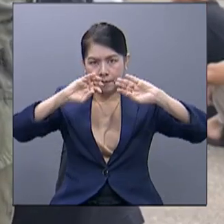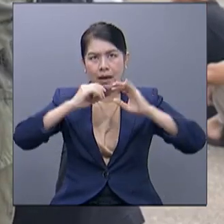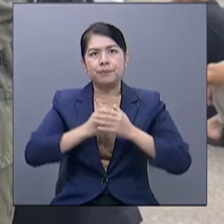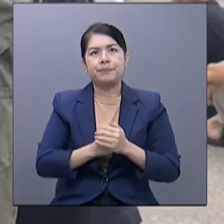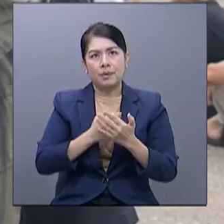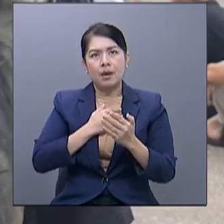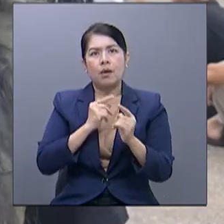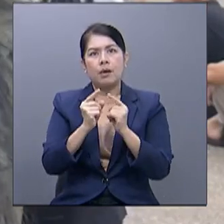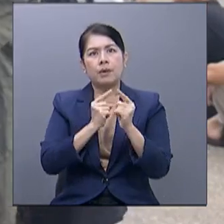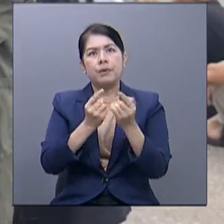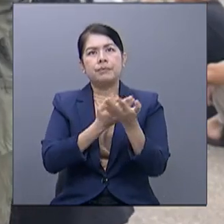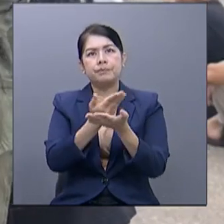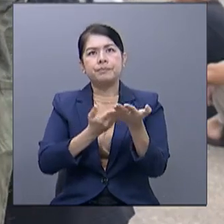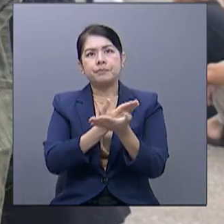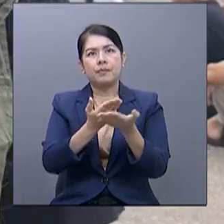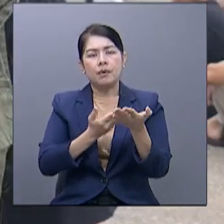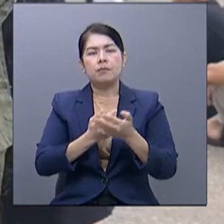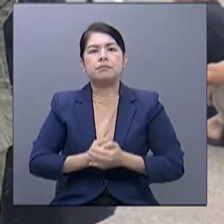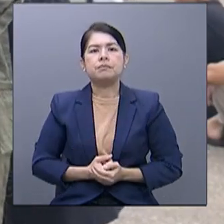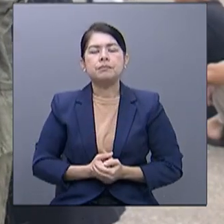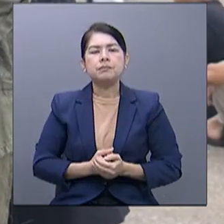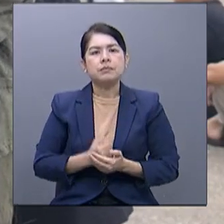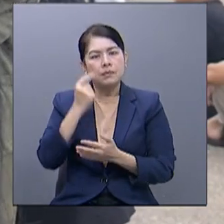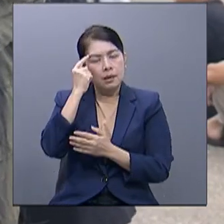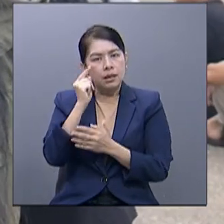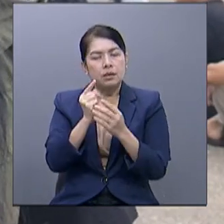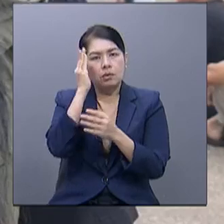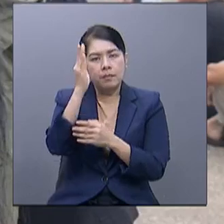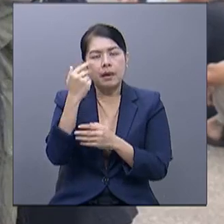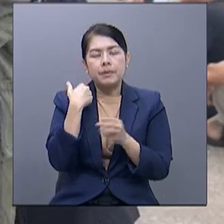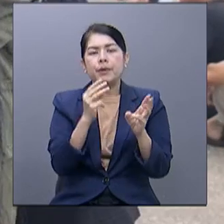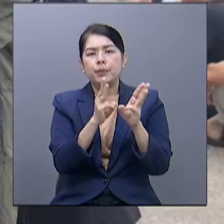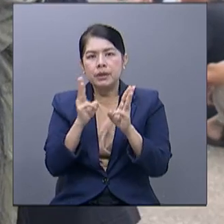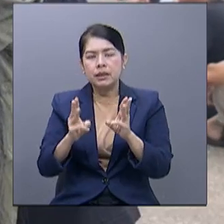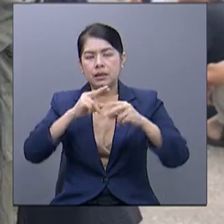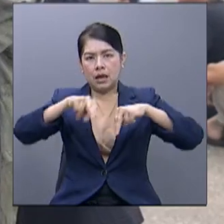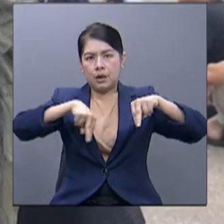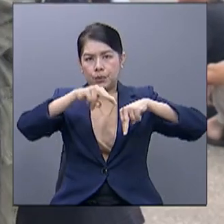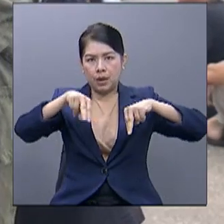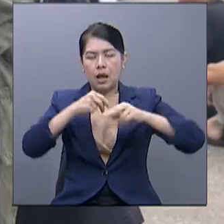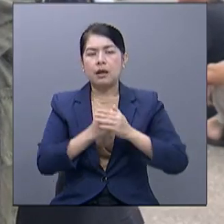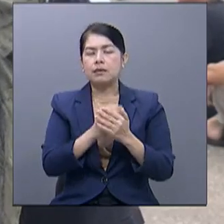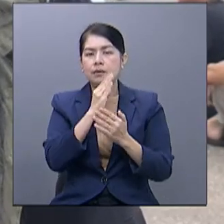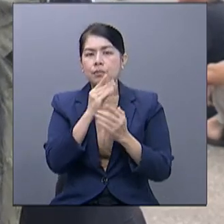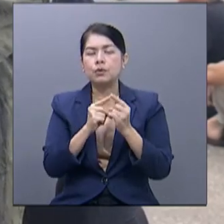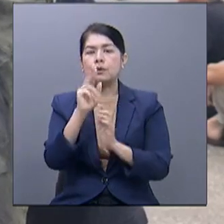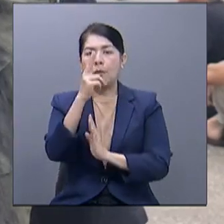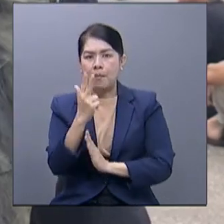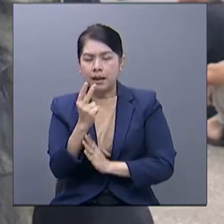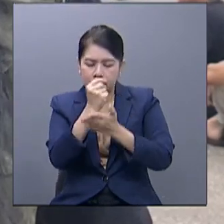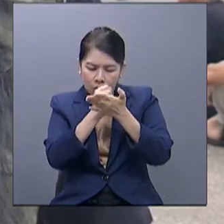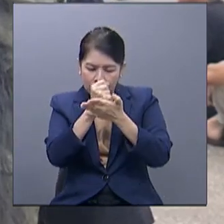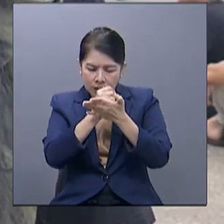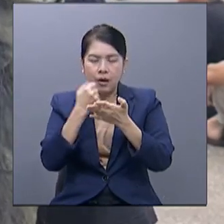ลอดเวลาอยู่แล้วเพียงแต่ว่ามันจะต้องมีแนวทางการควบคุมคือเราต้องการบอกว่ากัญชามีการควบคุมเหมือนกับประเทศต่างๆ